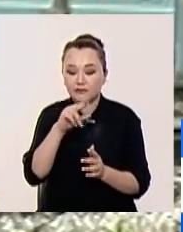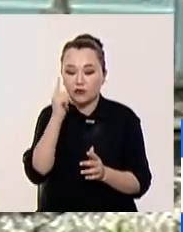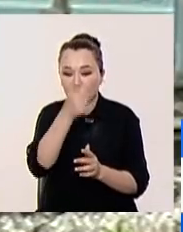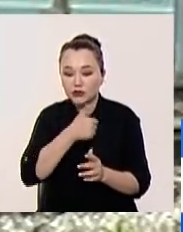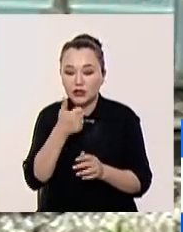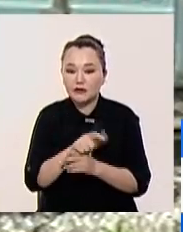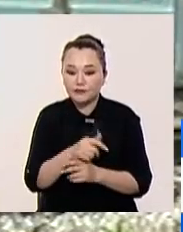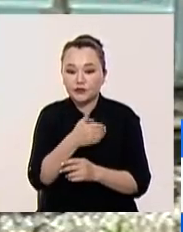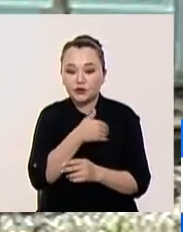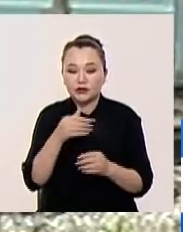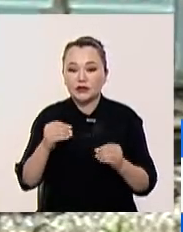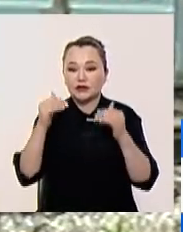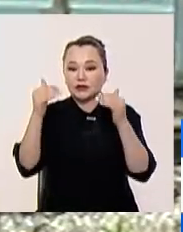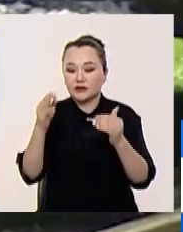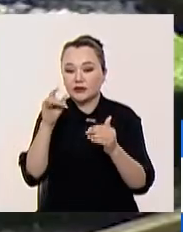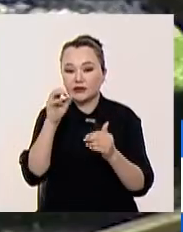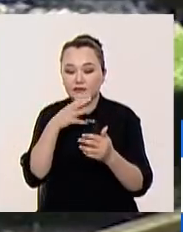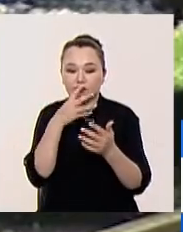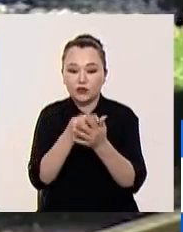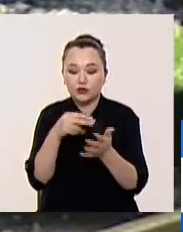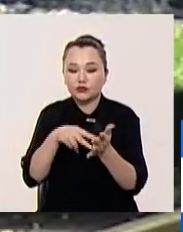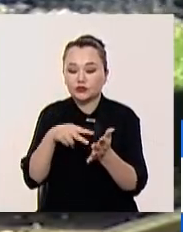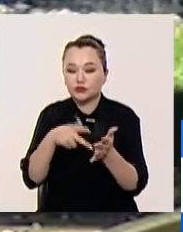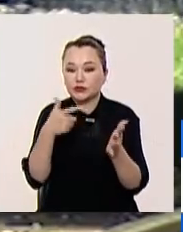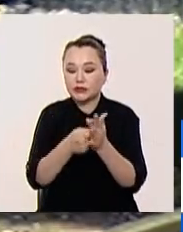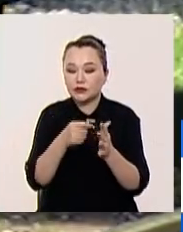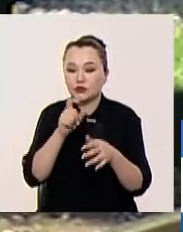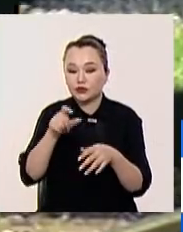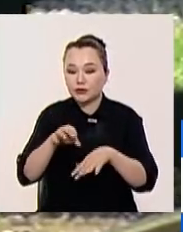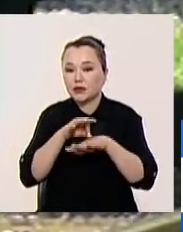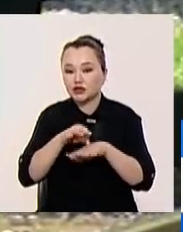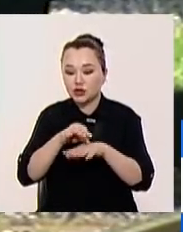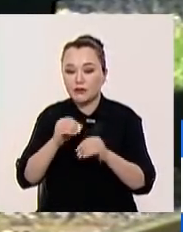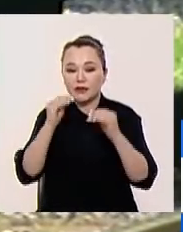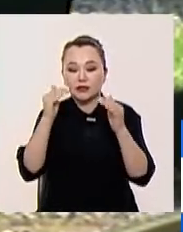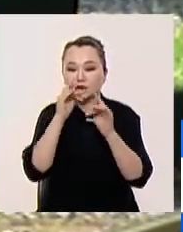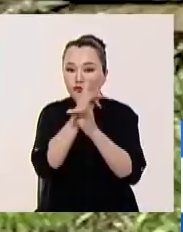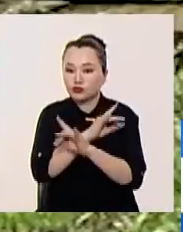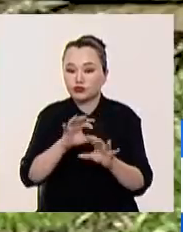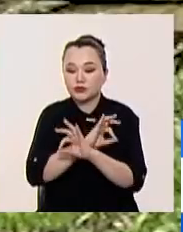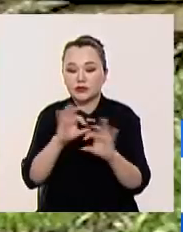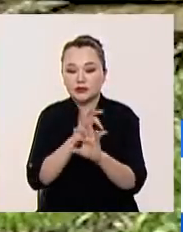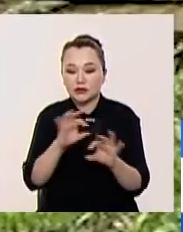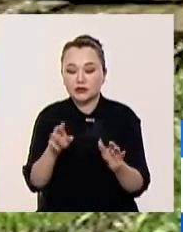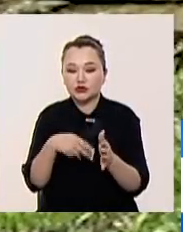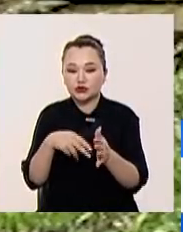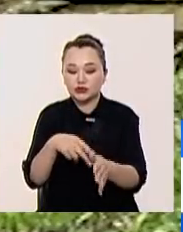компании намерено повысить тарифы на свои услуги. Цены на пассажирские перевозки при этом не поднимутся, уверяет в «Казахстан» Темир